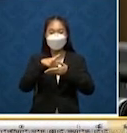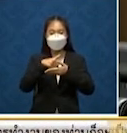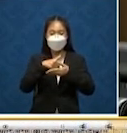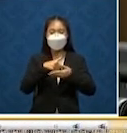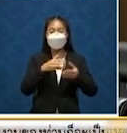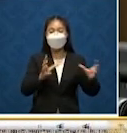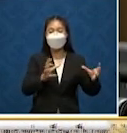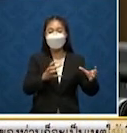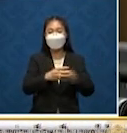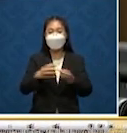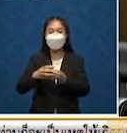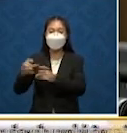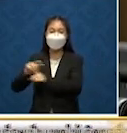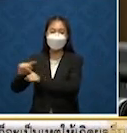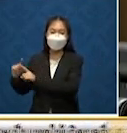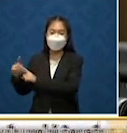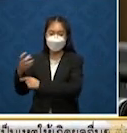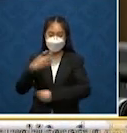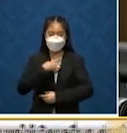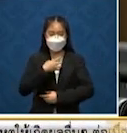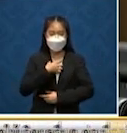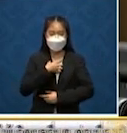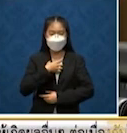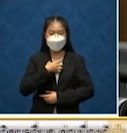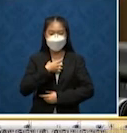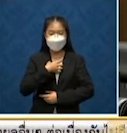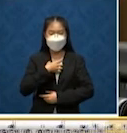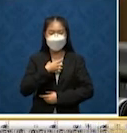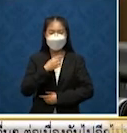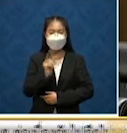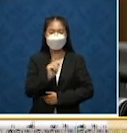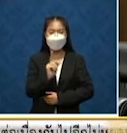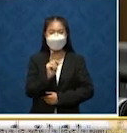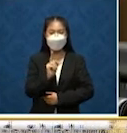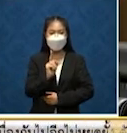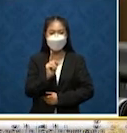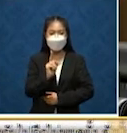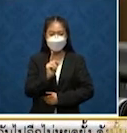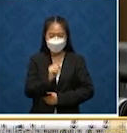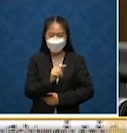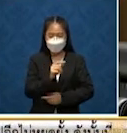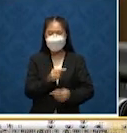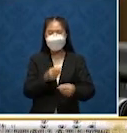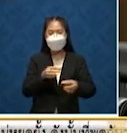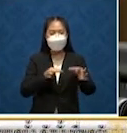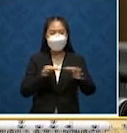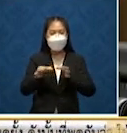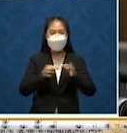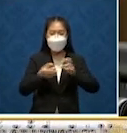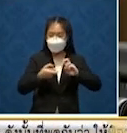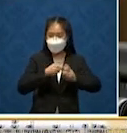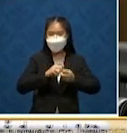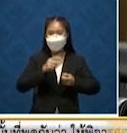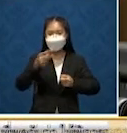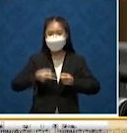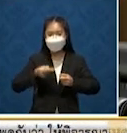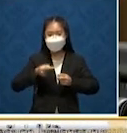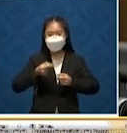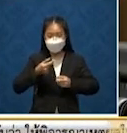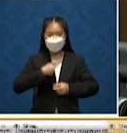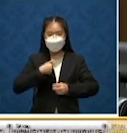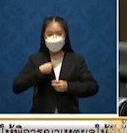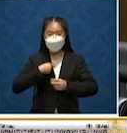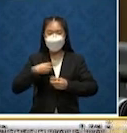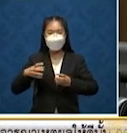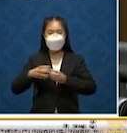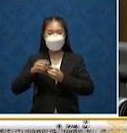องเที่ยวนะที่มีไปโจมตีอย่างนั้นอย่างนี้แต่ไปดูเว็บไซต์การท่องเที่ยวระดับโลก Trip